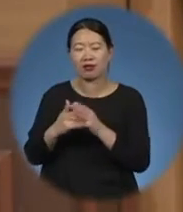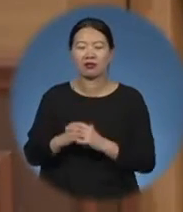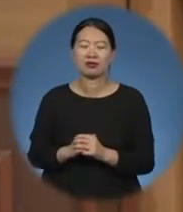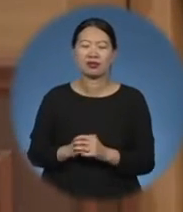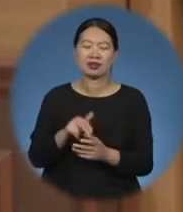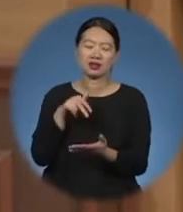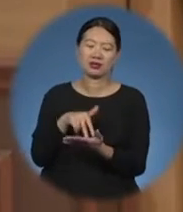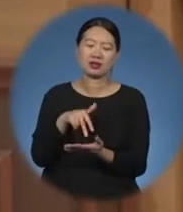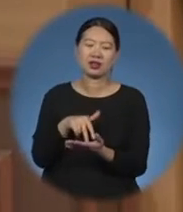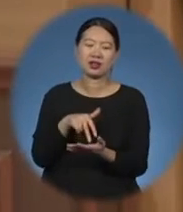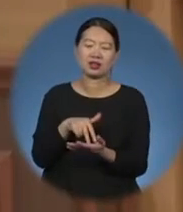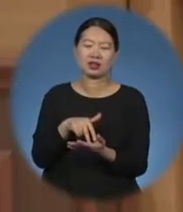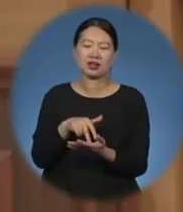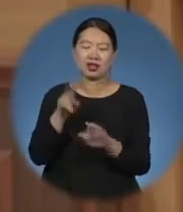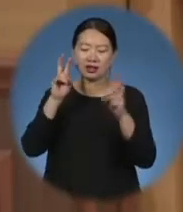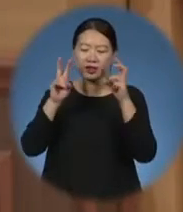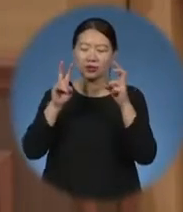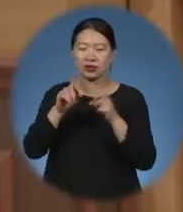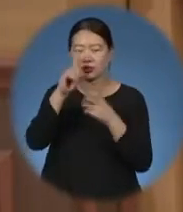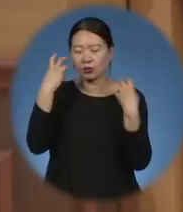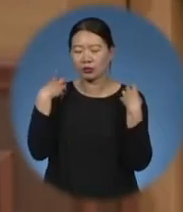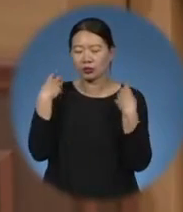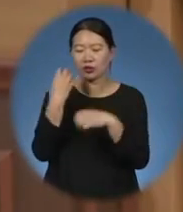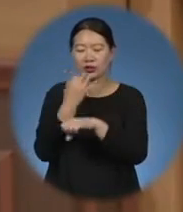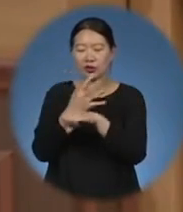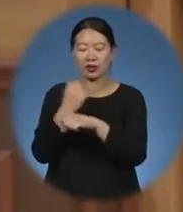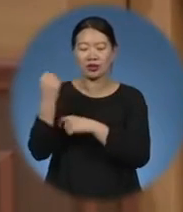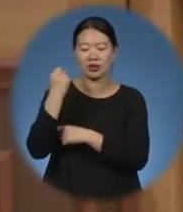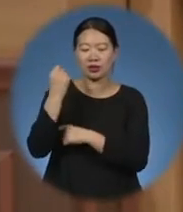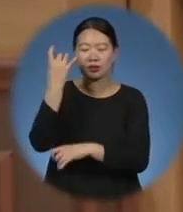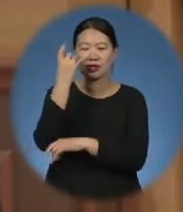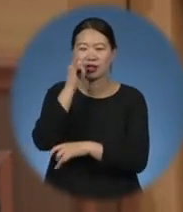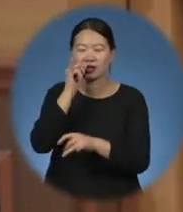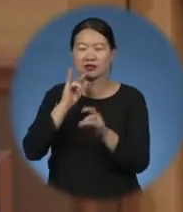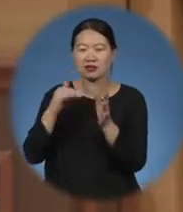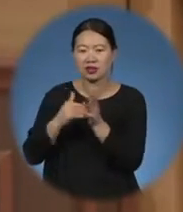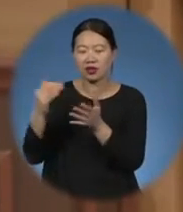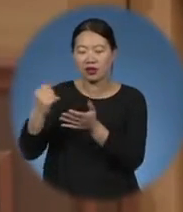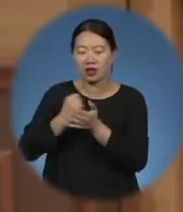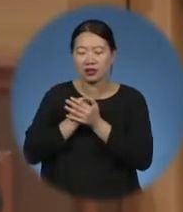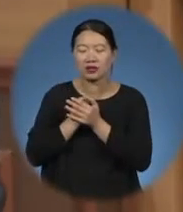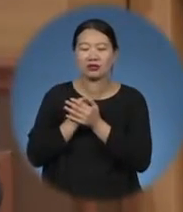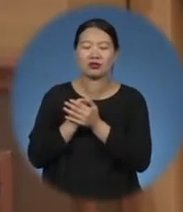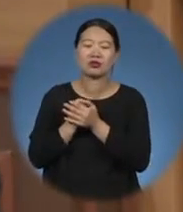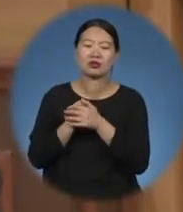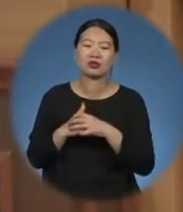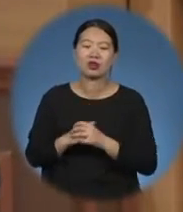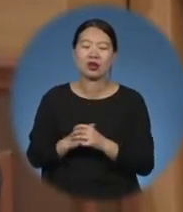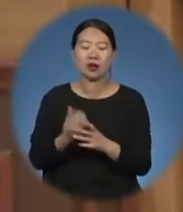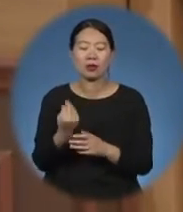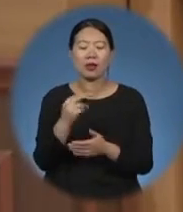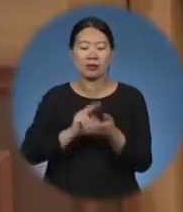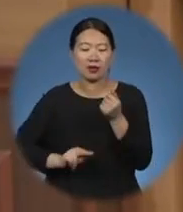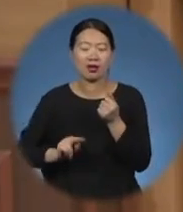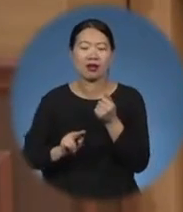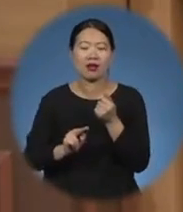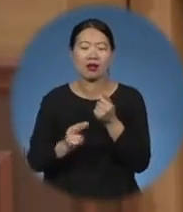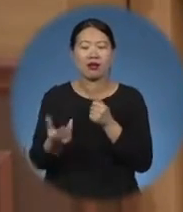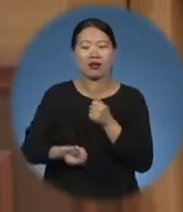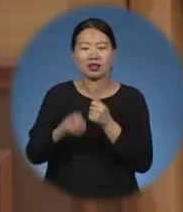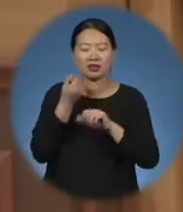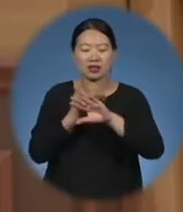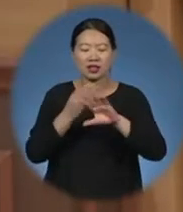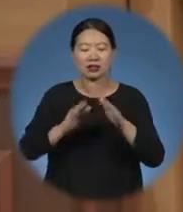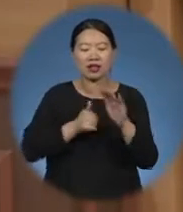부분들이 이 기업들이 정부의 구매력을 바탕으로 해서 국내 시장에서 갈 수 있다. 그 얼마를 팔았다는 걸 가지고 이제 해외에 갈 수